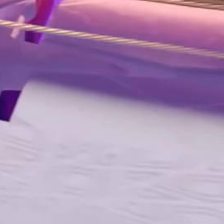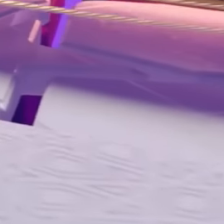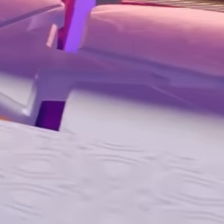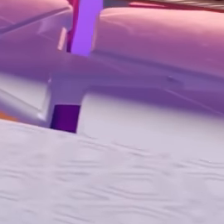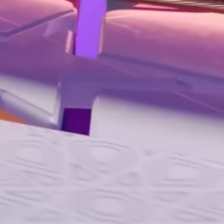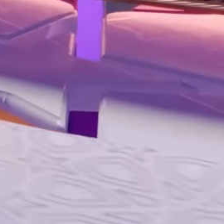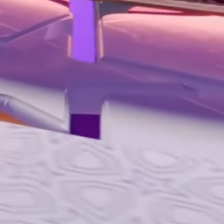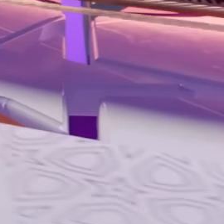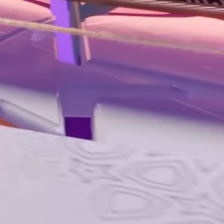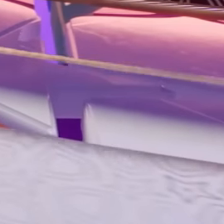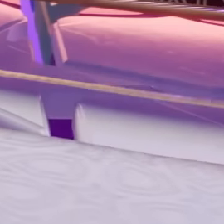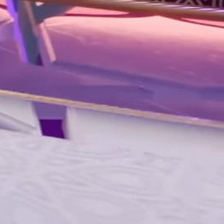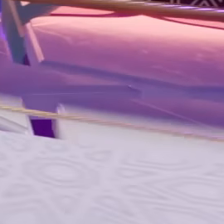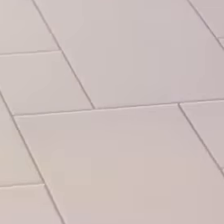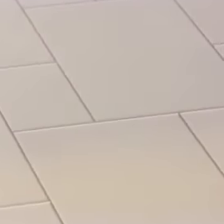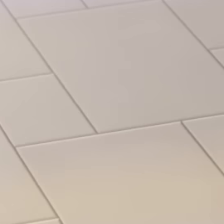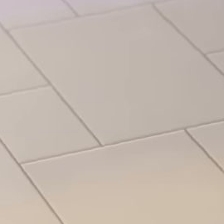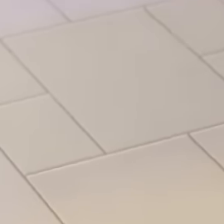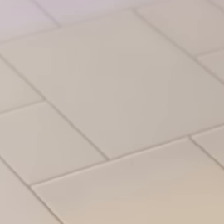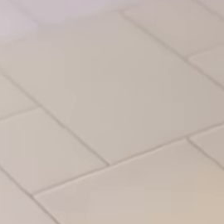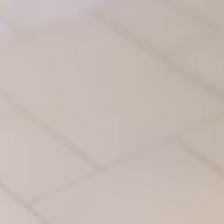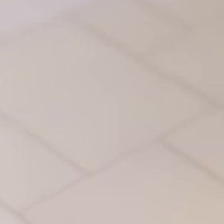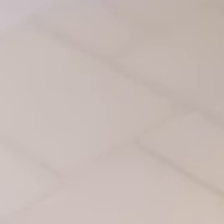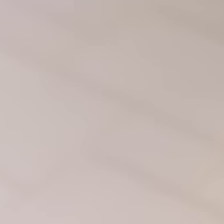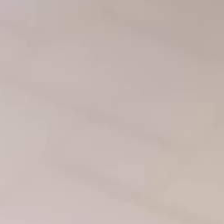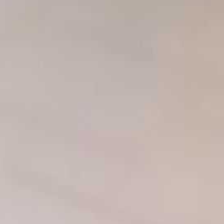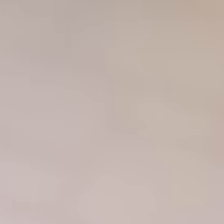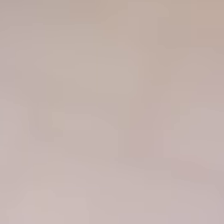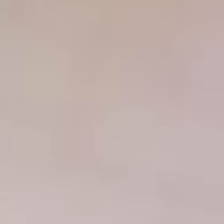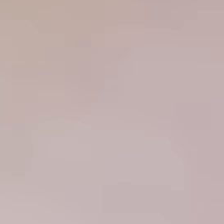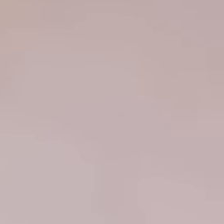waj'alhu hujjata